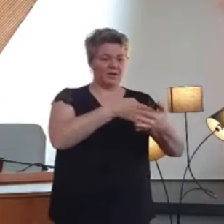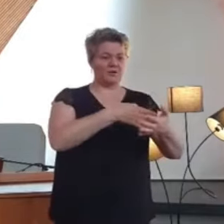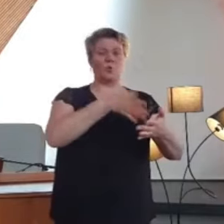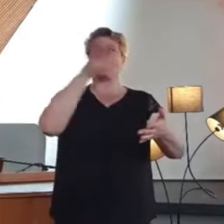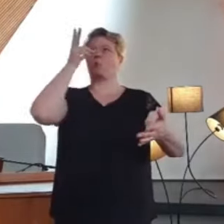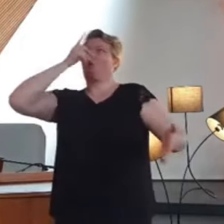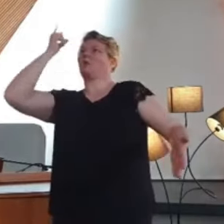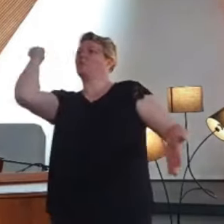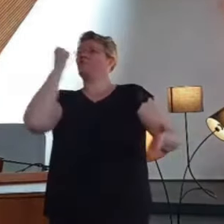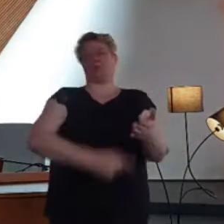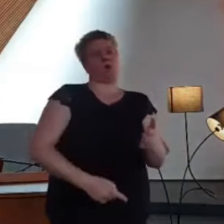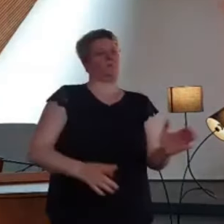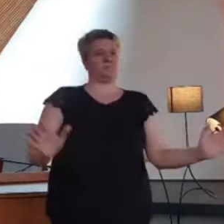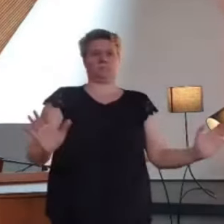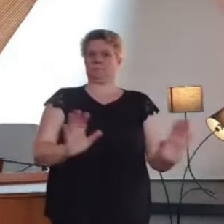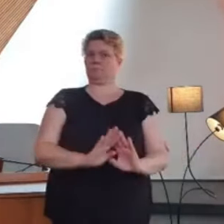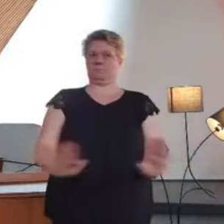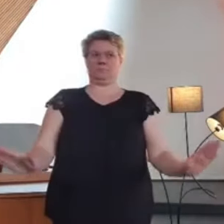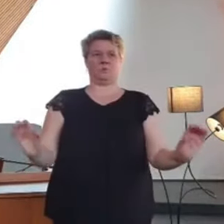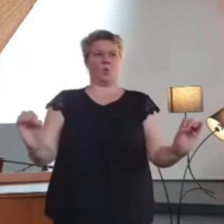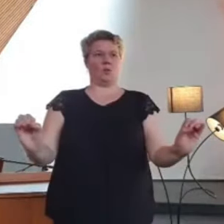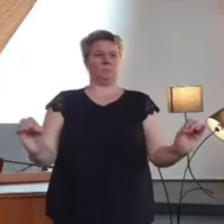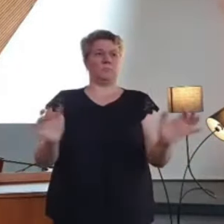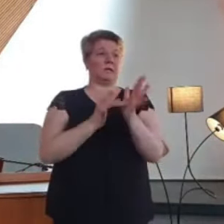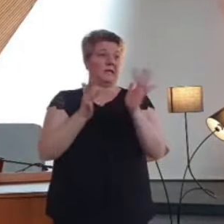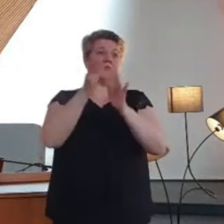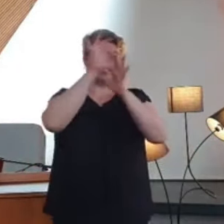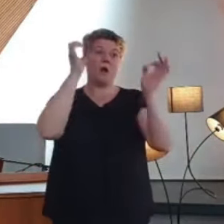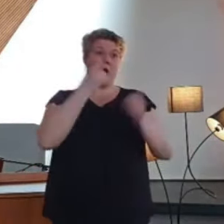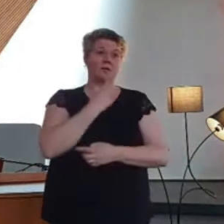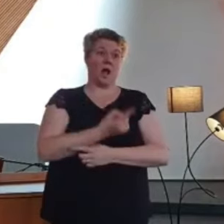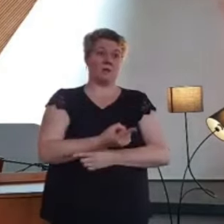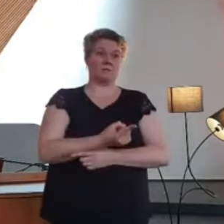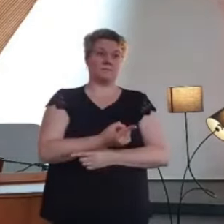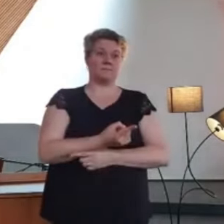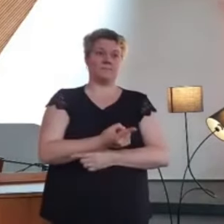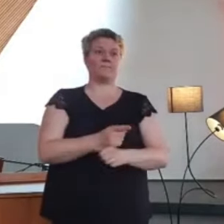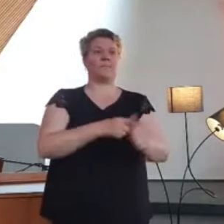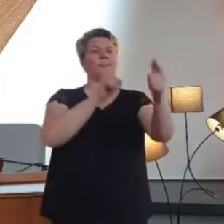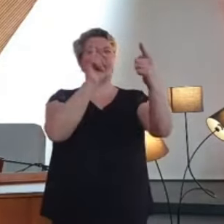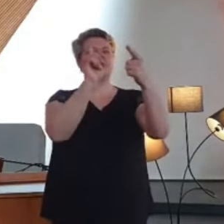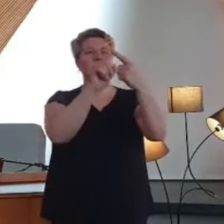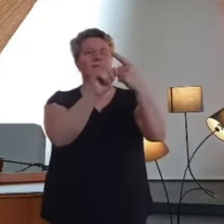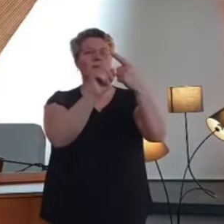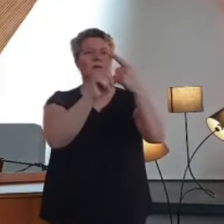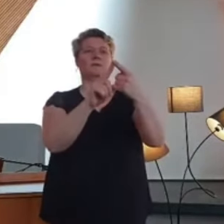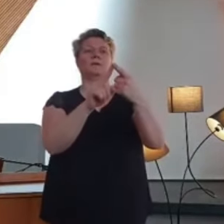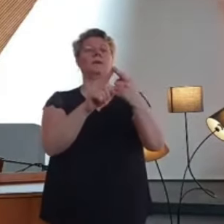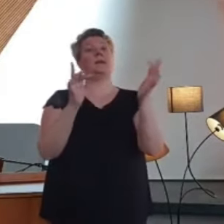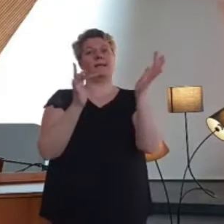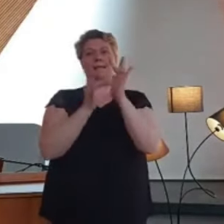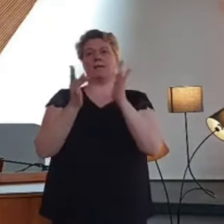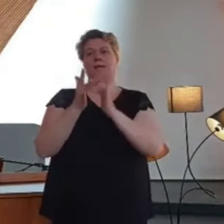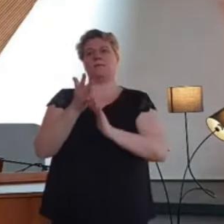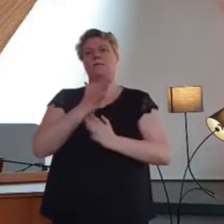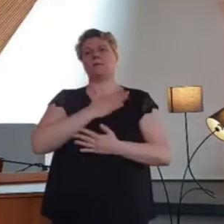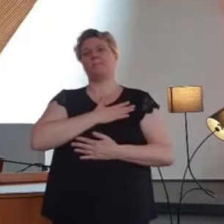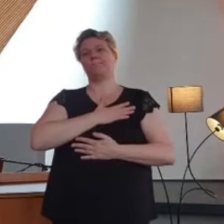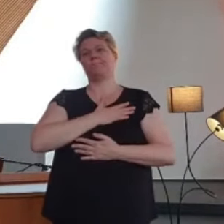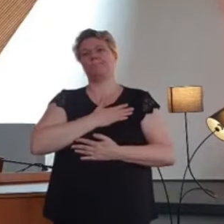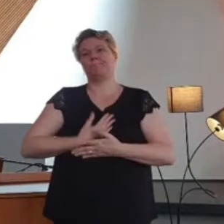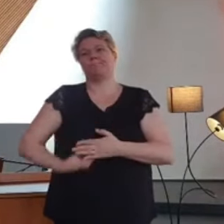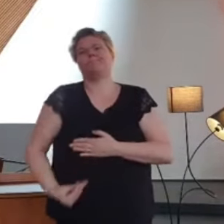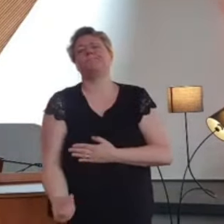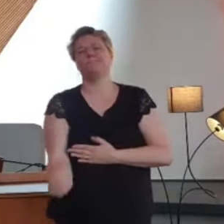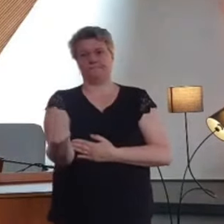Strafe Gottes an. Zweiter Punkt: Mitgefühl. Ich zitiere wieder aus der Bibel,